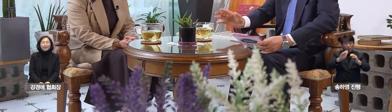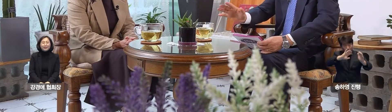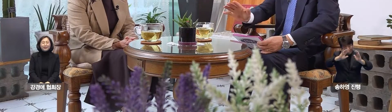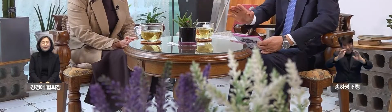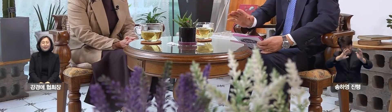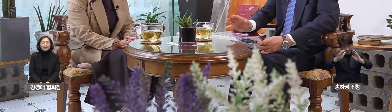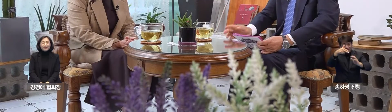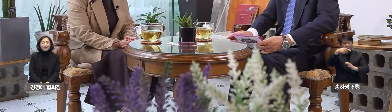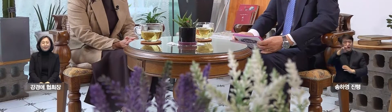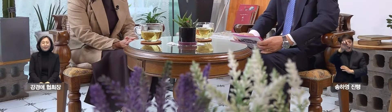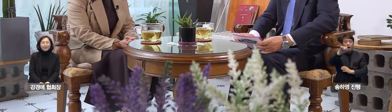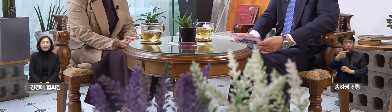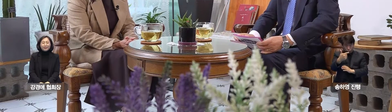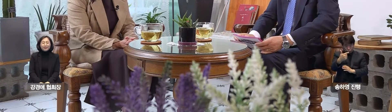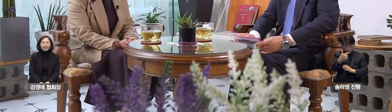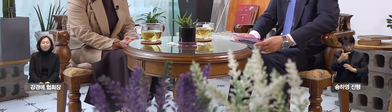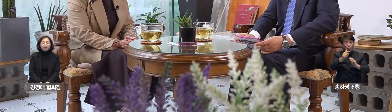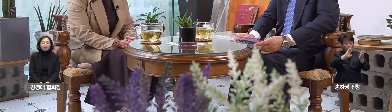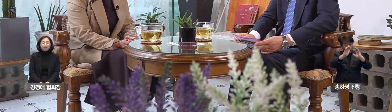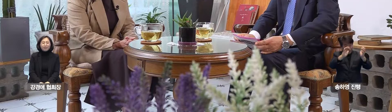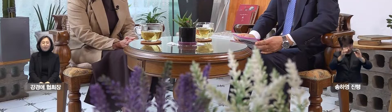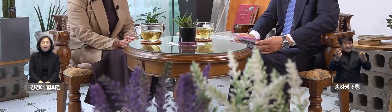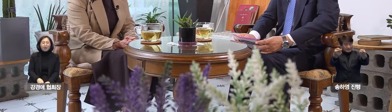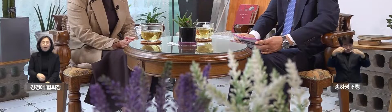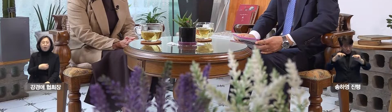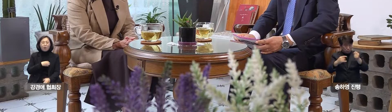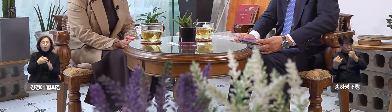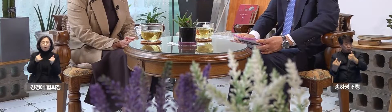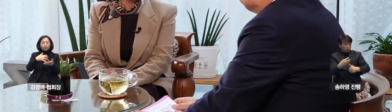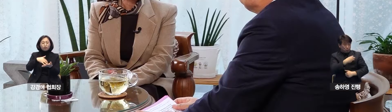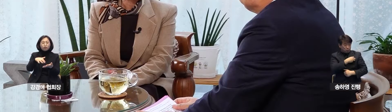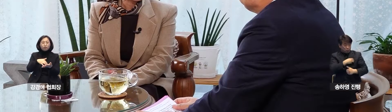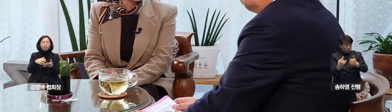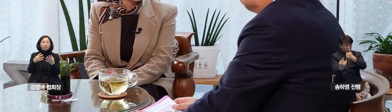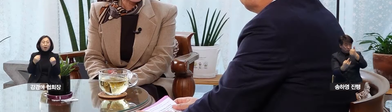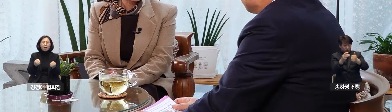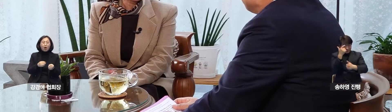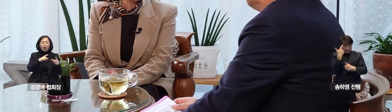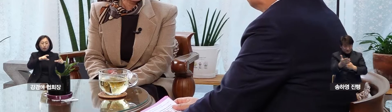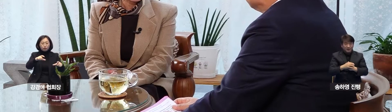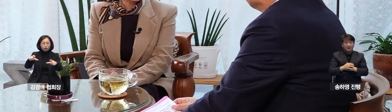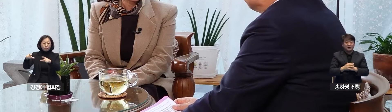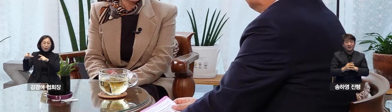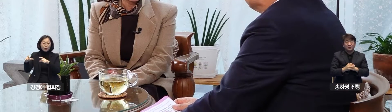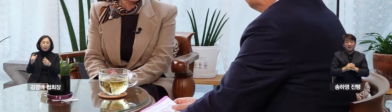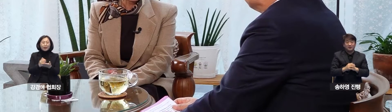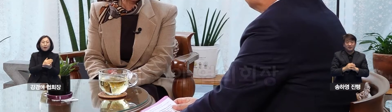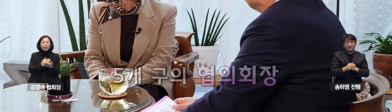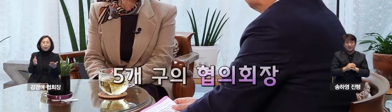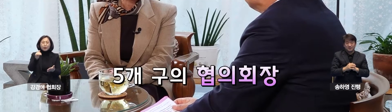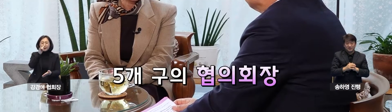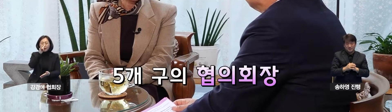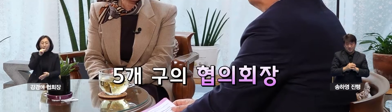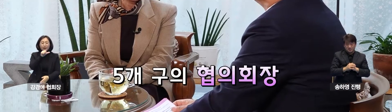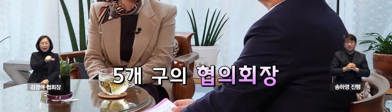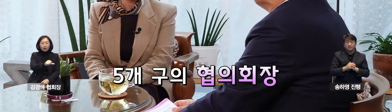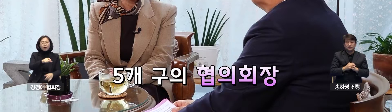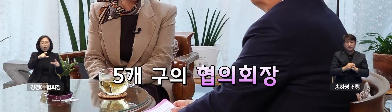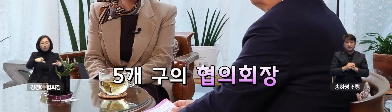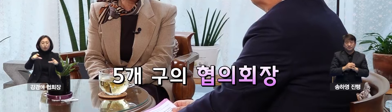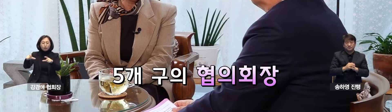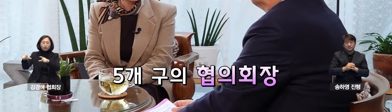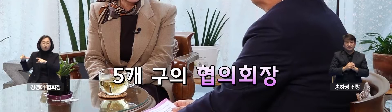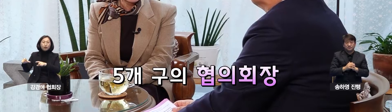대전 지역의 회원들도 좀 있으시겠네요. 위원들. 그러니까 원래 구별로 또 나눠져요. 아, 그렇습니까? 그래서 다섯 개 구